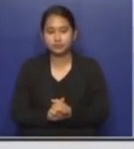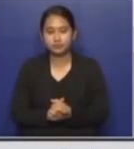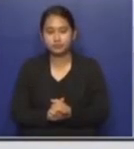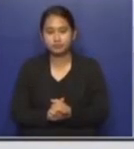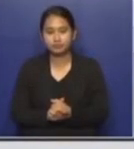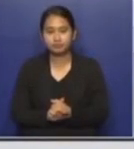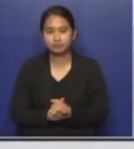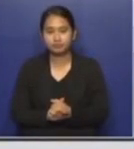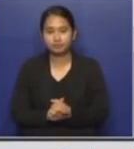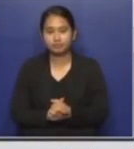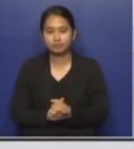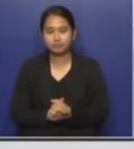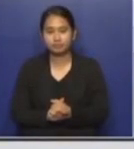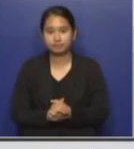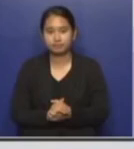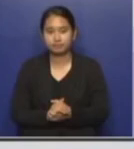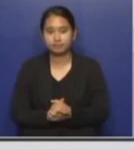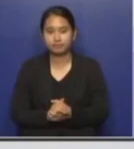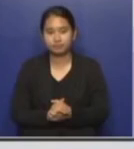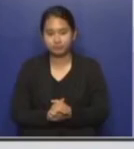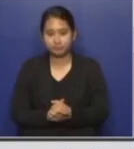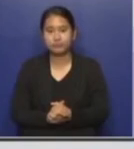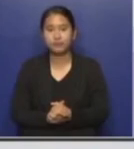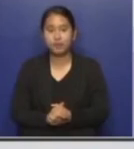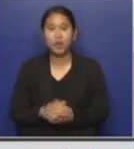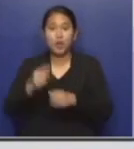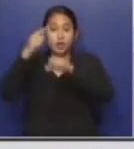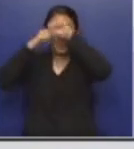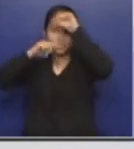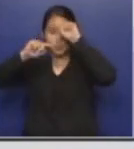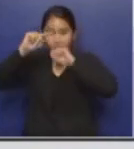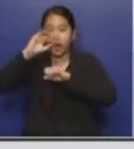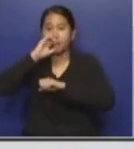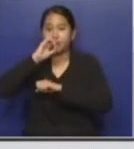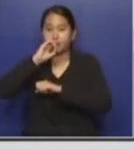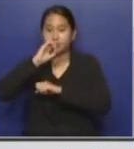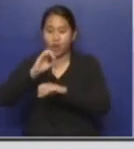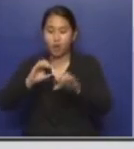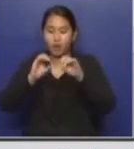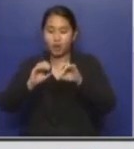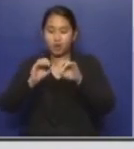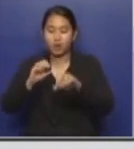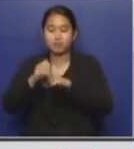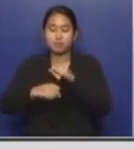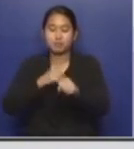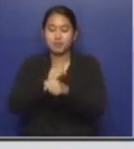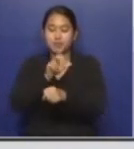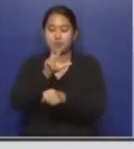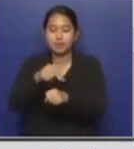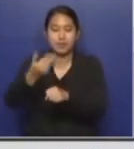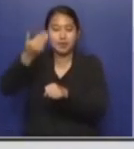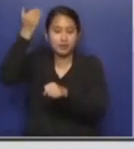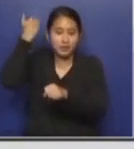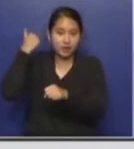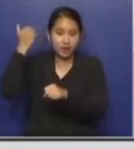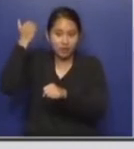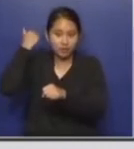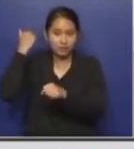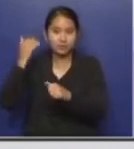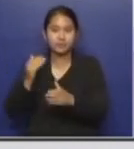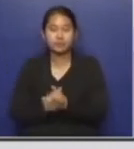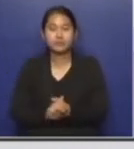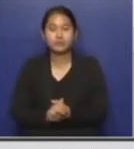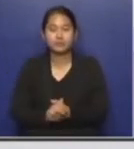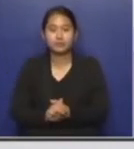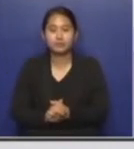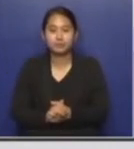เป็นคำตัดพระของพุทธเจ้าตั้ง 2,600 ปีมาแล้วนี่เป็นเ